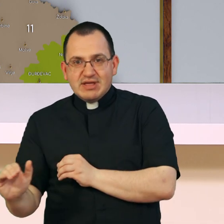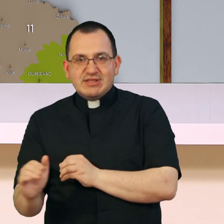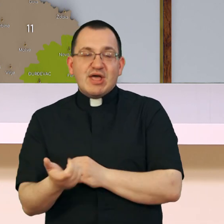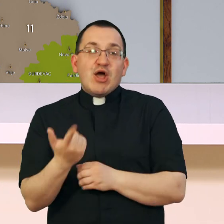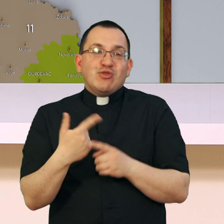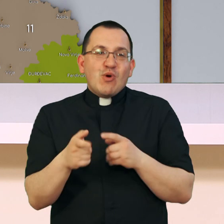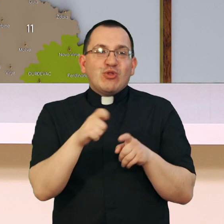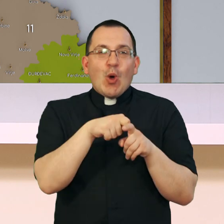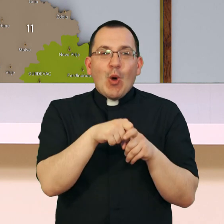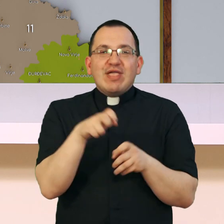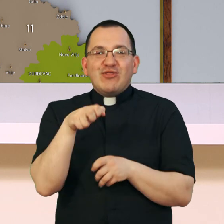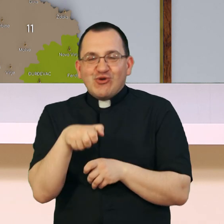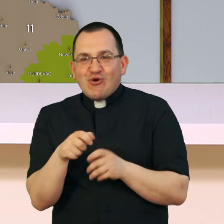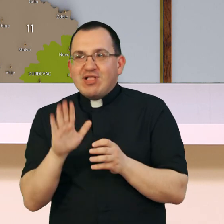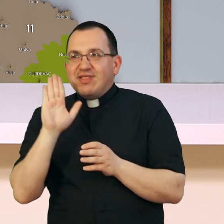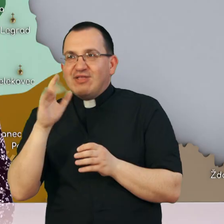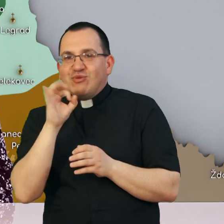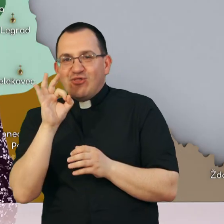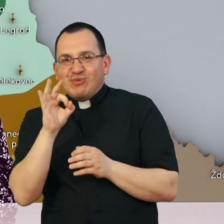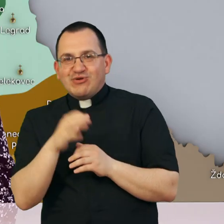koljena dobrota je tvoja, Gospodine.